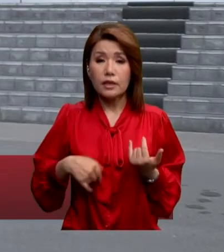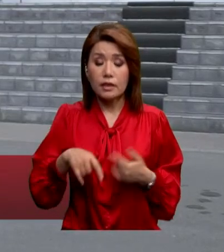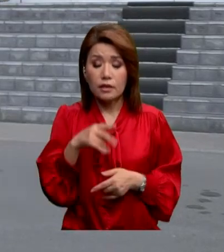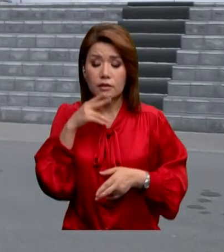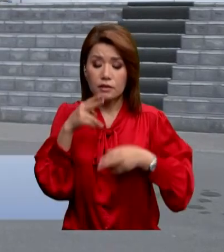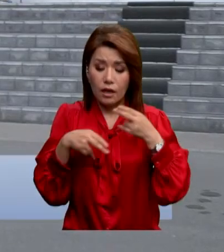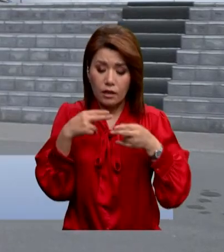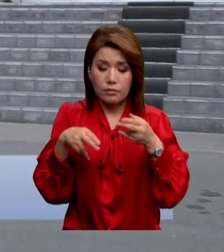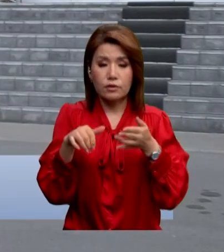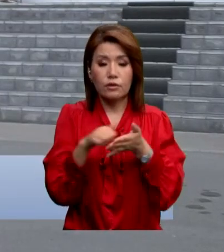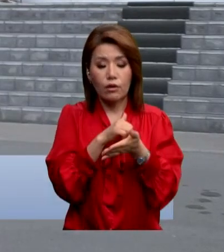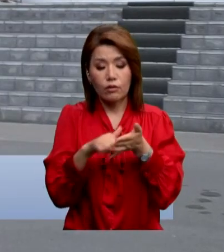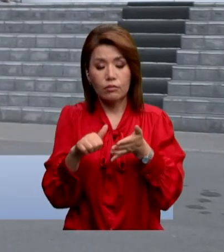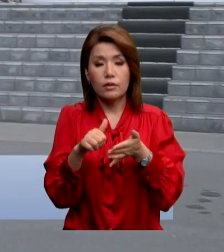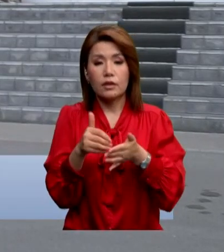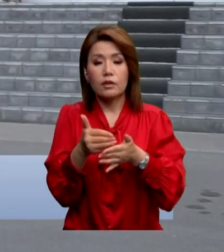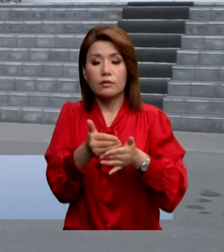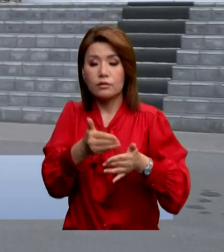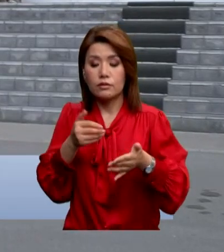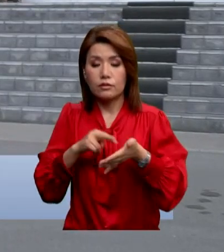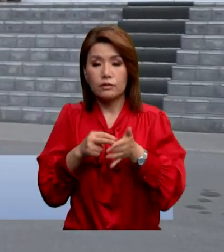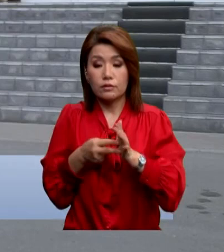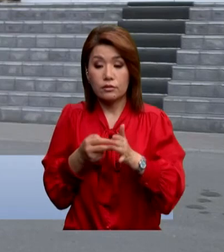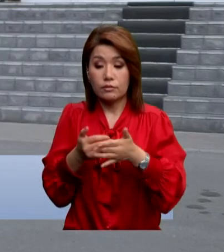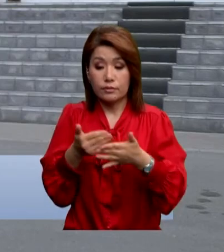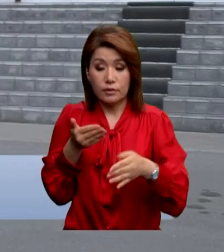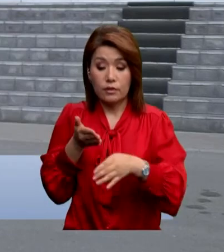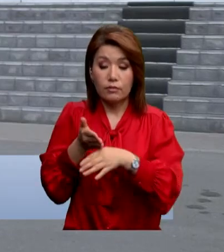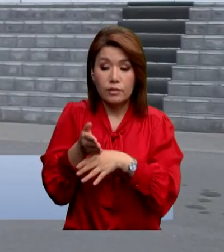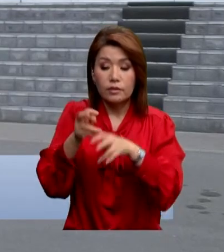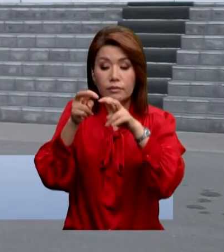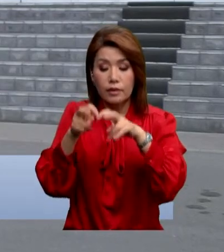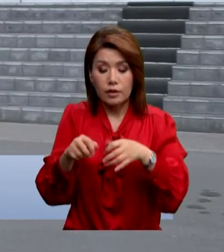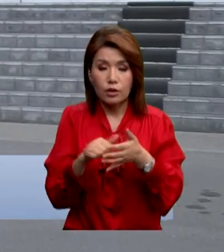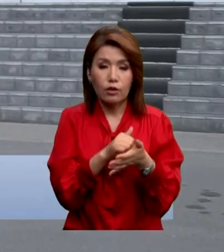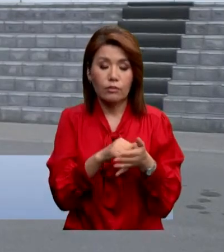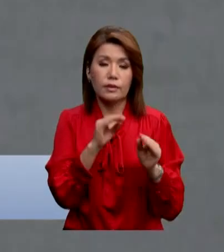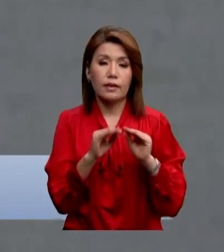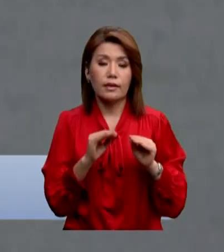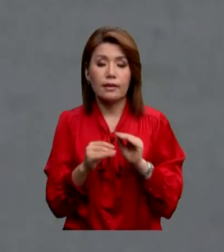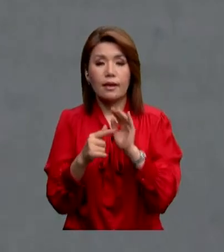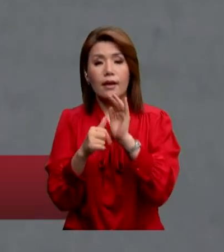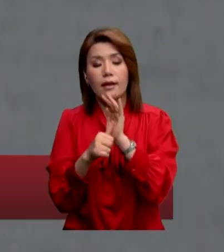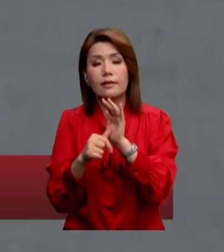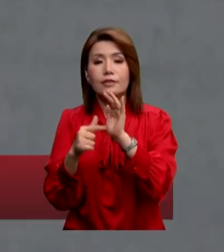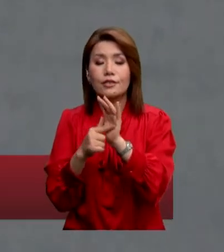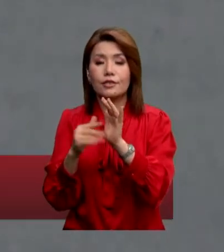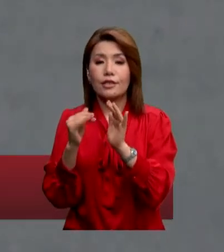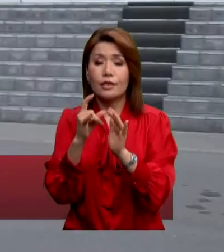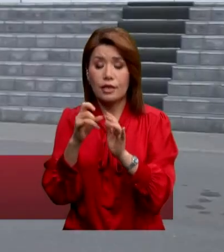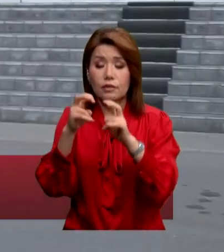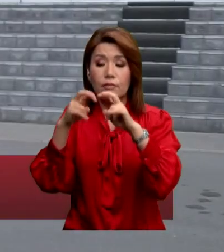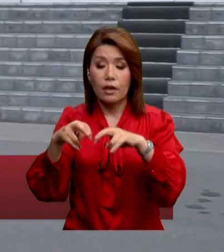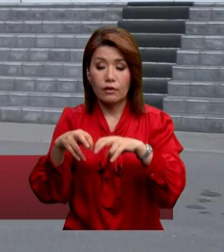түскен шағымдар бойынша жоспардан тыс тексеру жүргізу үшін құжаттар әзірлеп жатырмыз. 6-шы және 7-ші қабаттар бойынша тексерулер